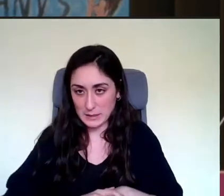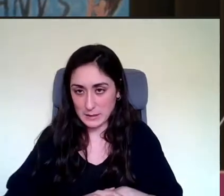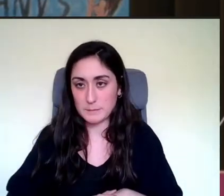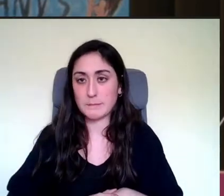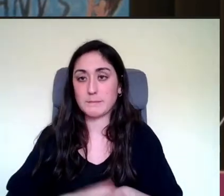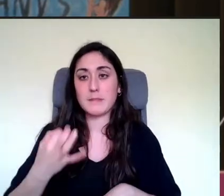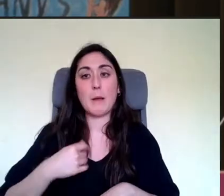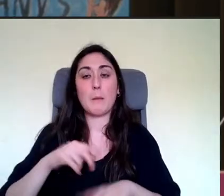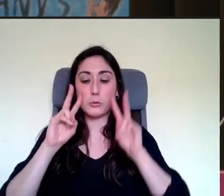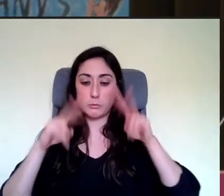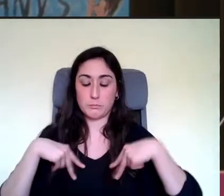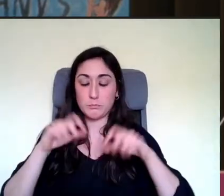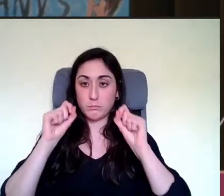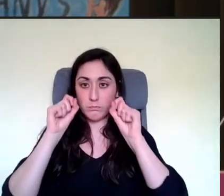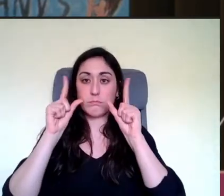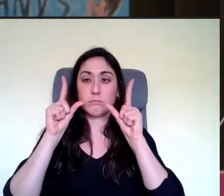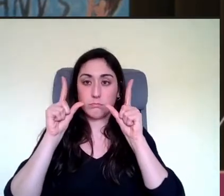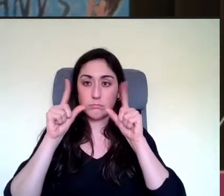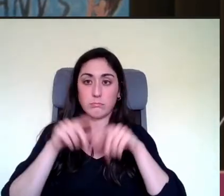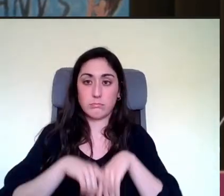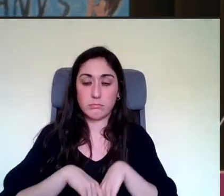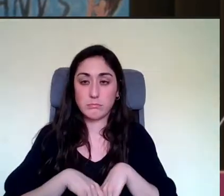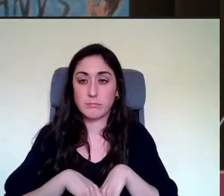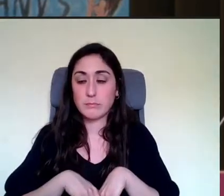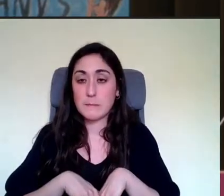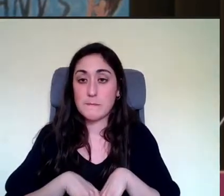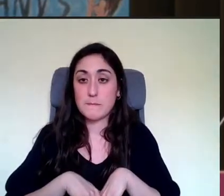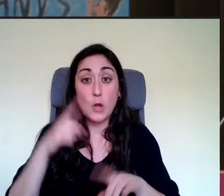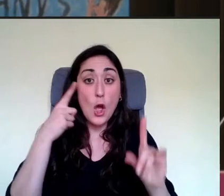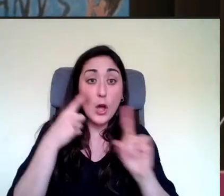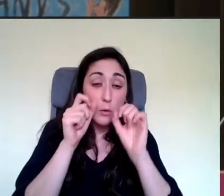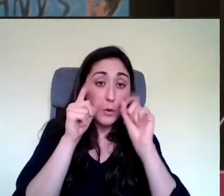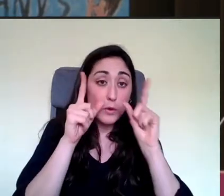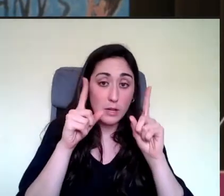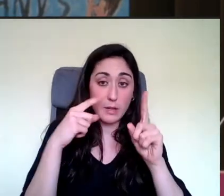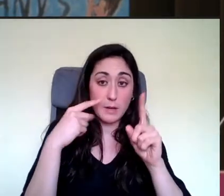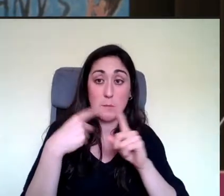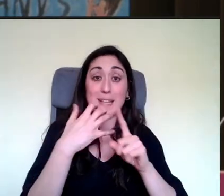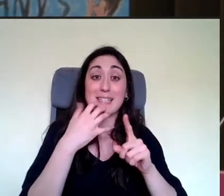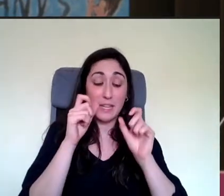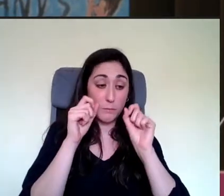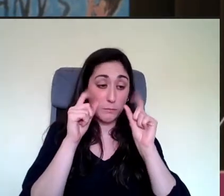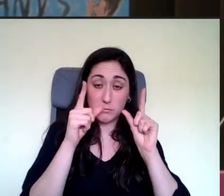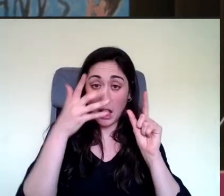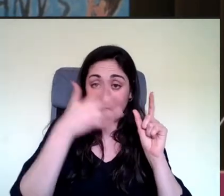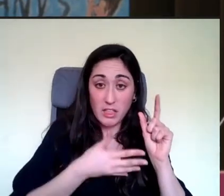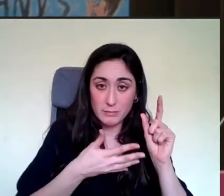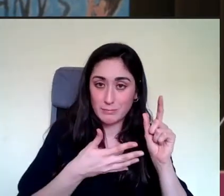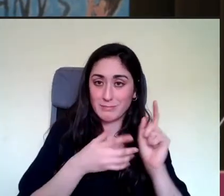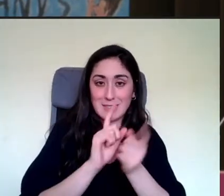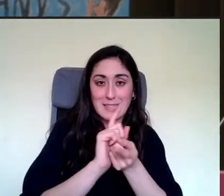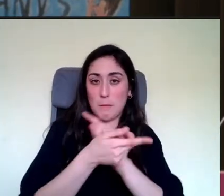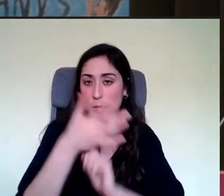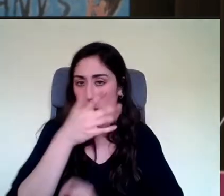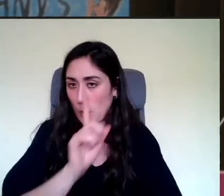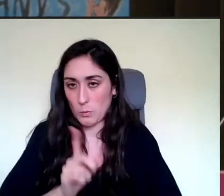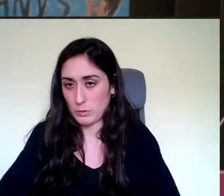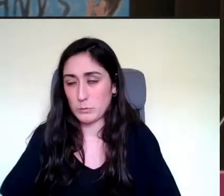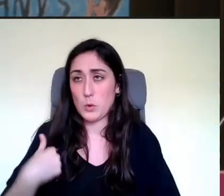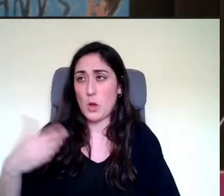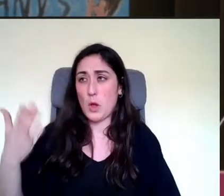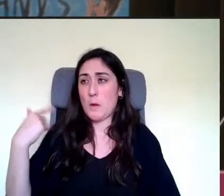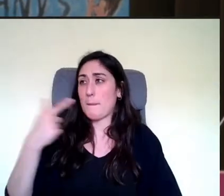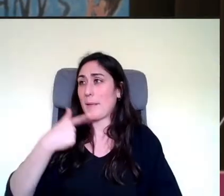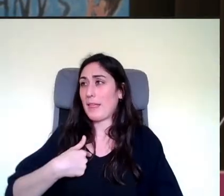d'això. Només sent conscients d'això podrem arribar a transformar. A mi, quan algú em deia que era un masclista, em molestava